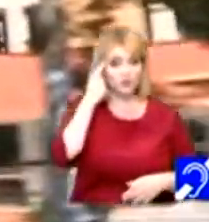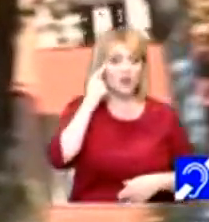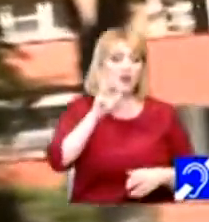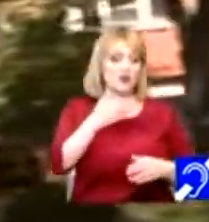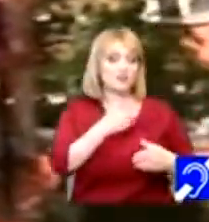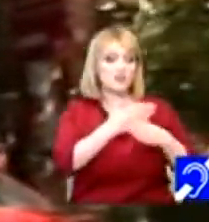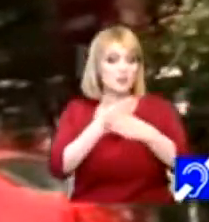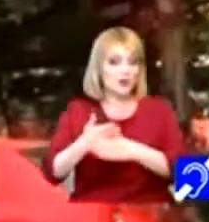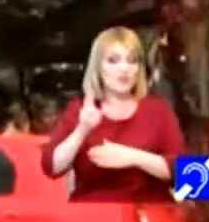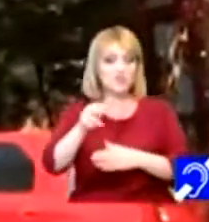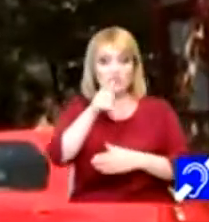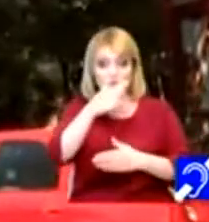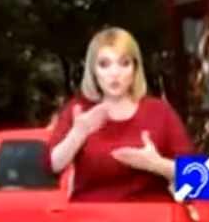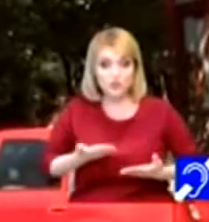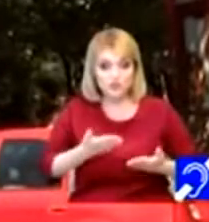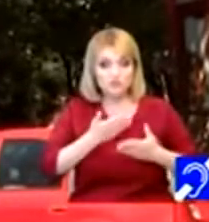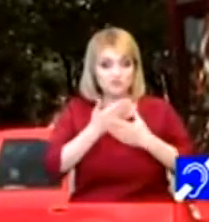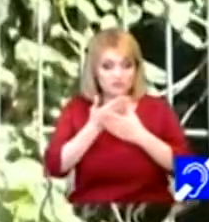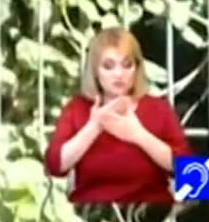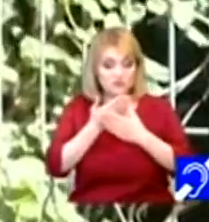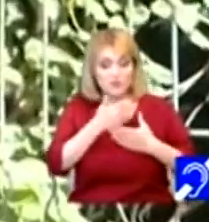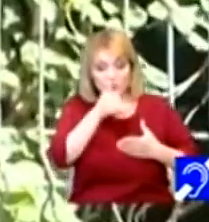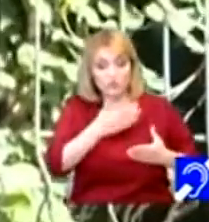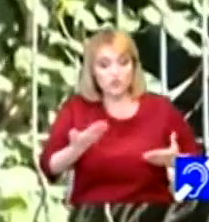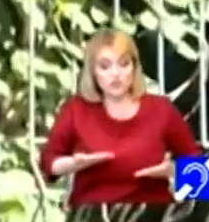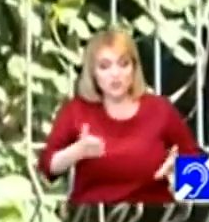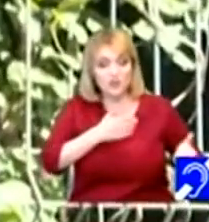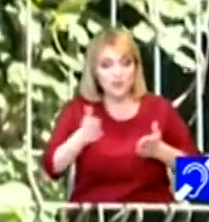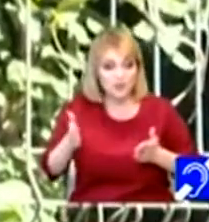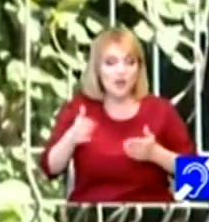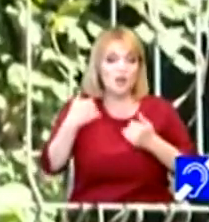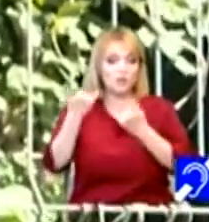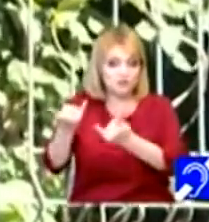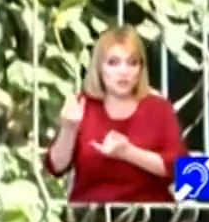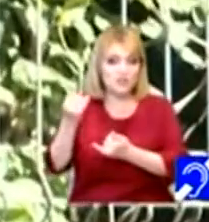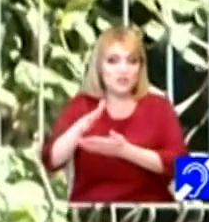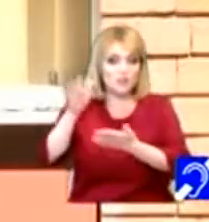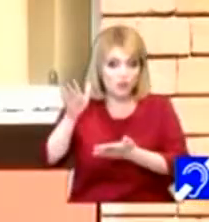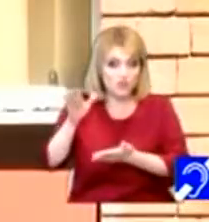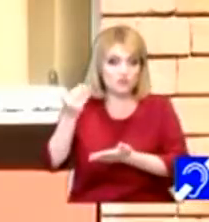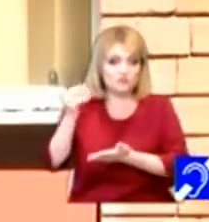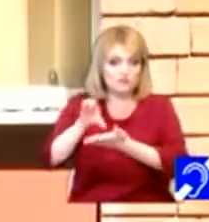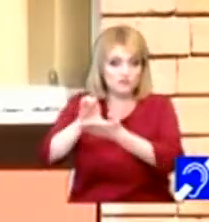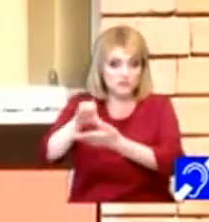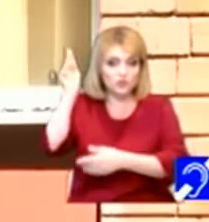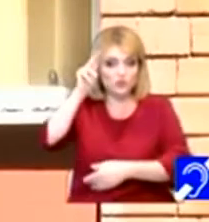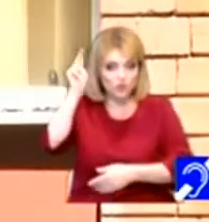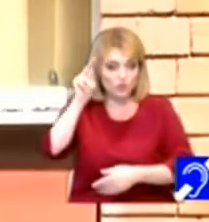în perioada 19-20 septembrie. Probabil că, într-adevăr, o să fie mai puțin studenți într-o cameră. Eu stau